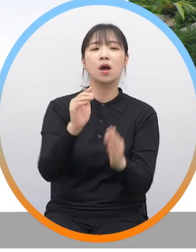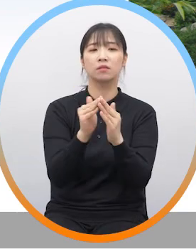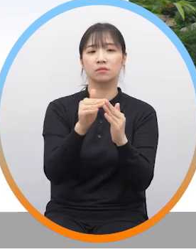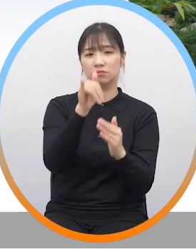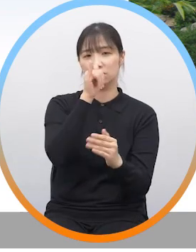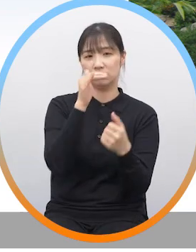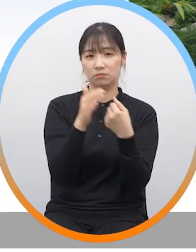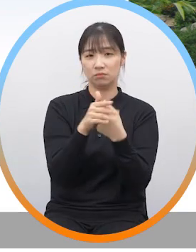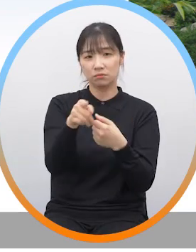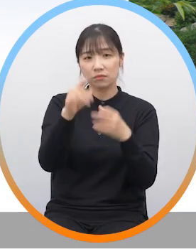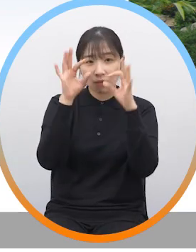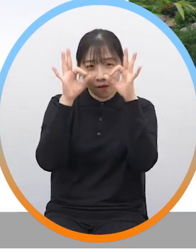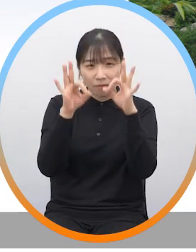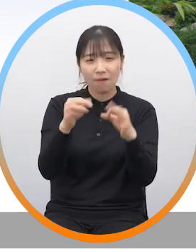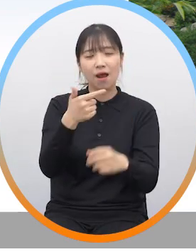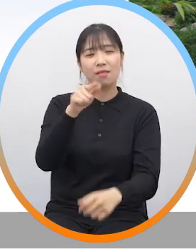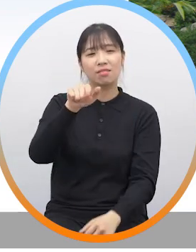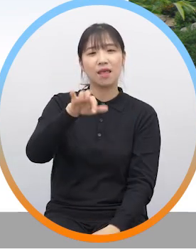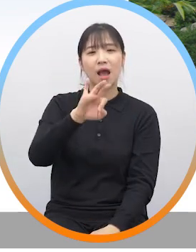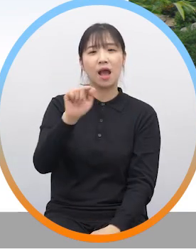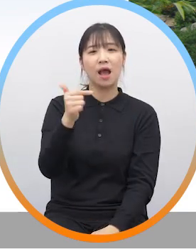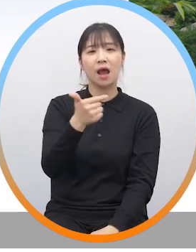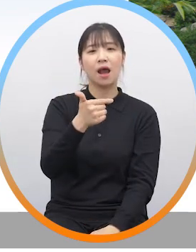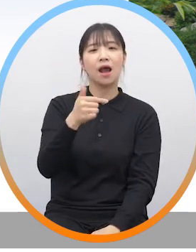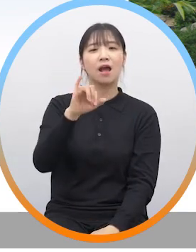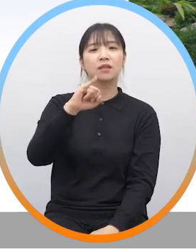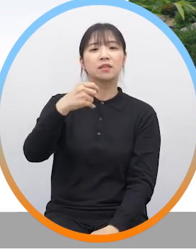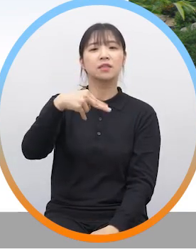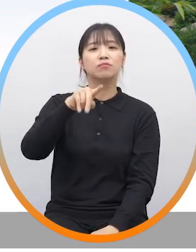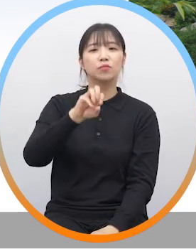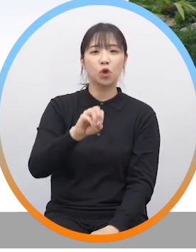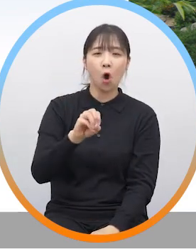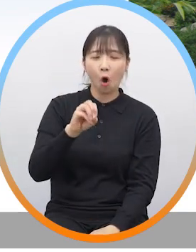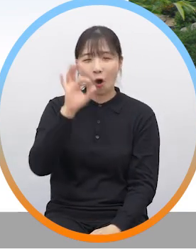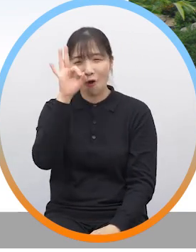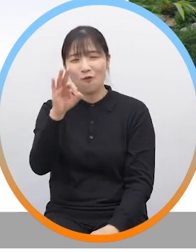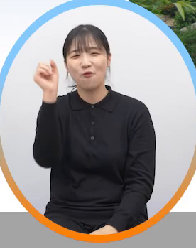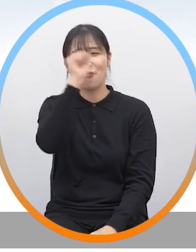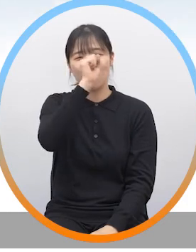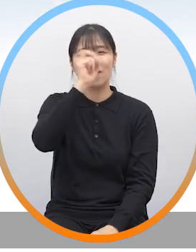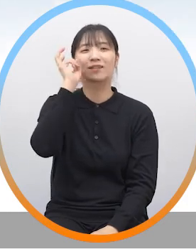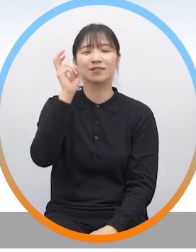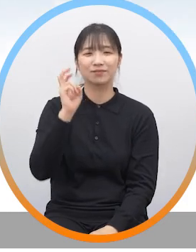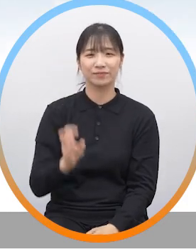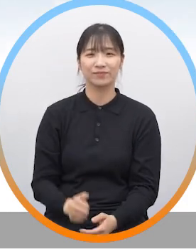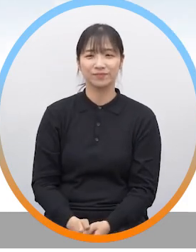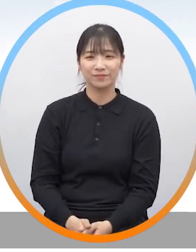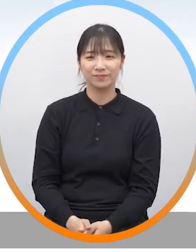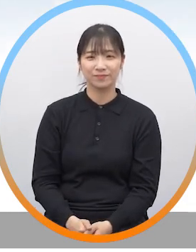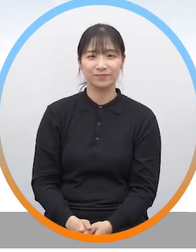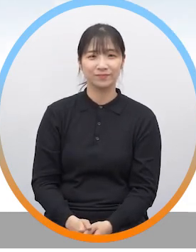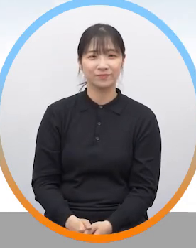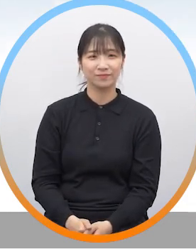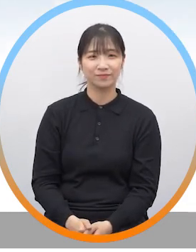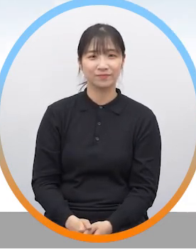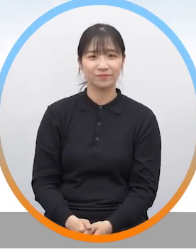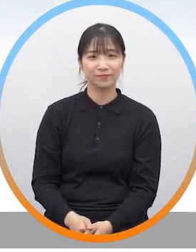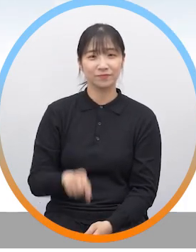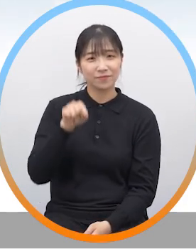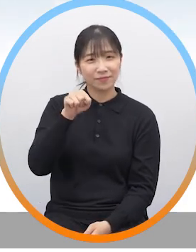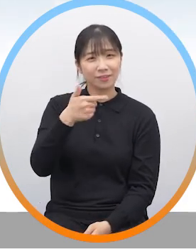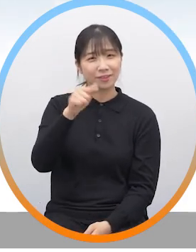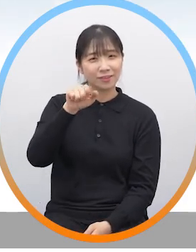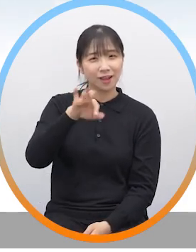그래서 항상 우리는 나간 읍성에 열광하는 것입니다. 자, 이것으로 해서